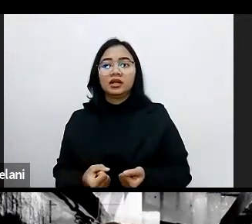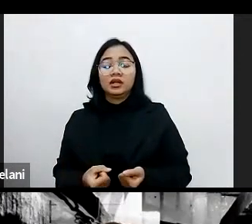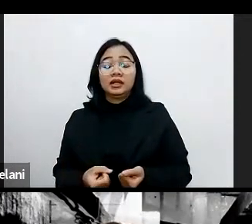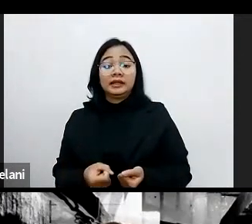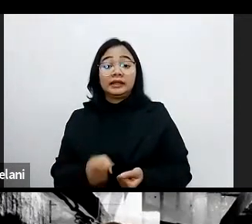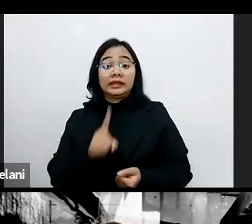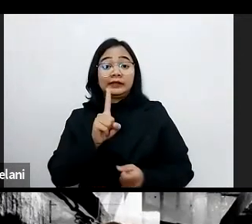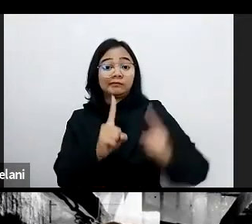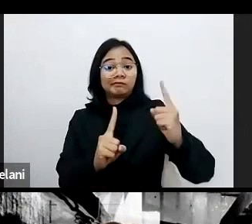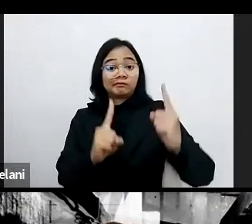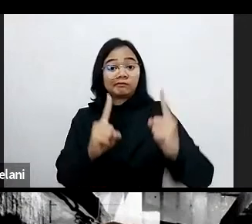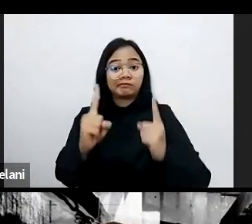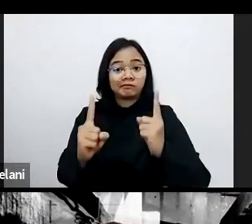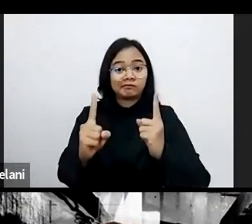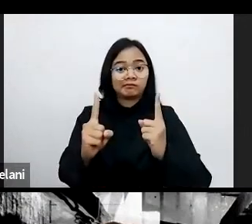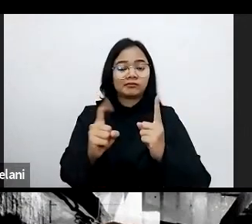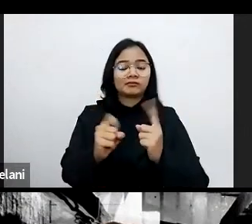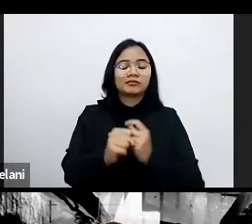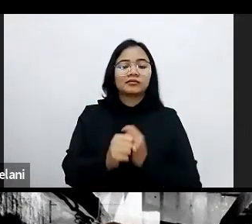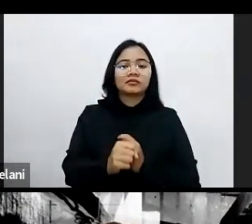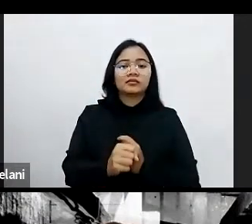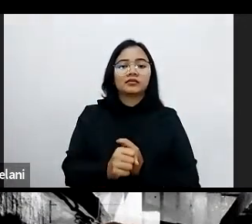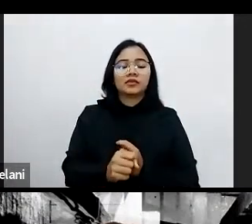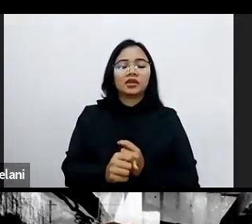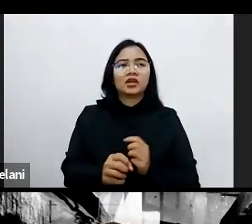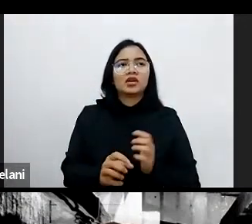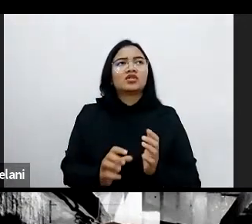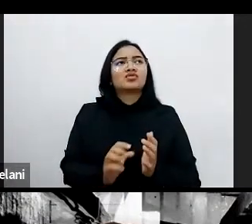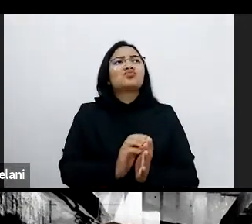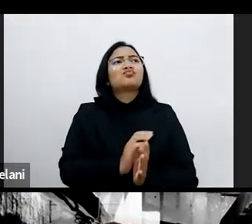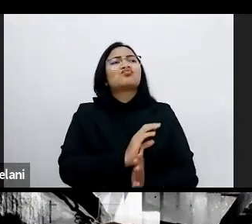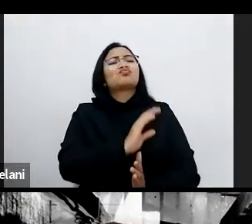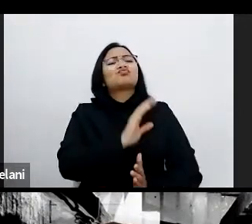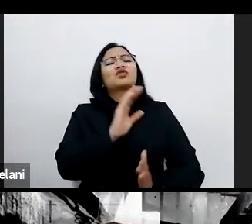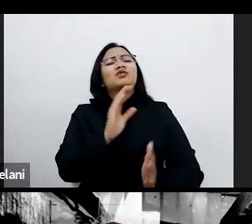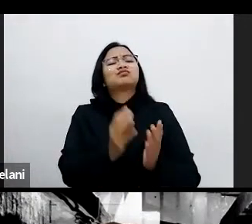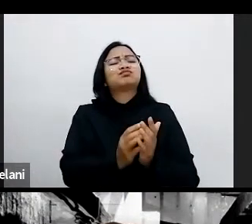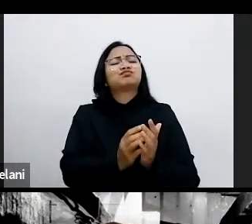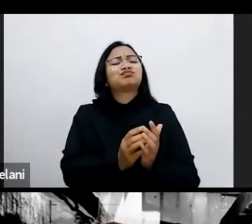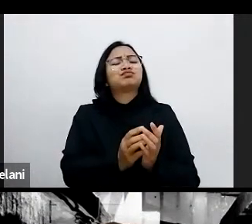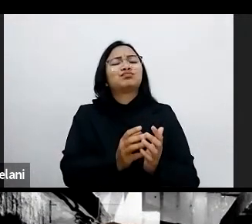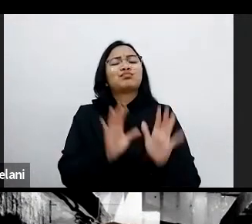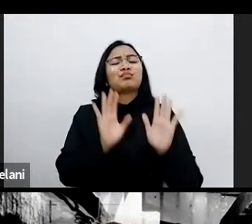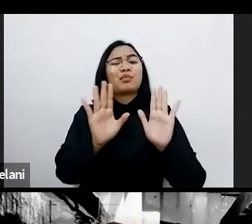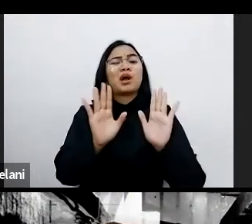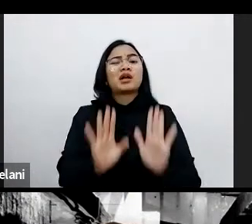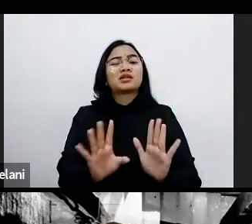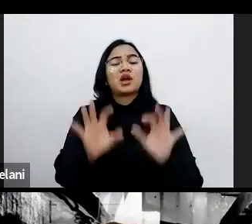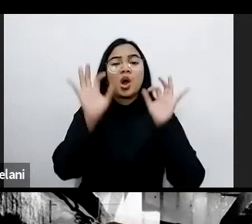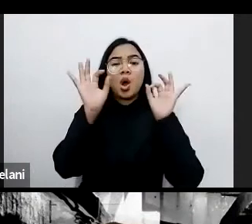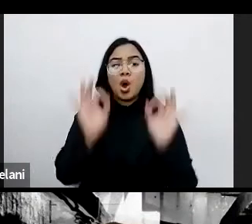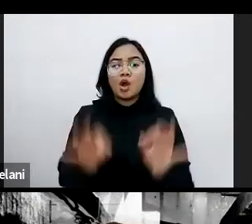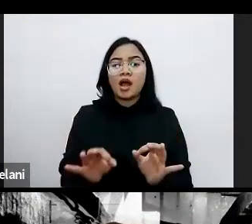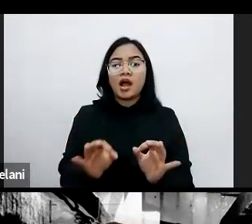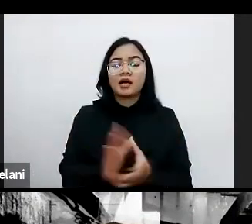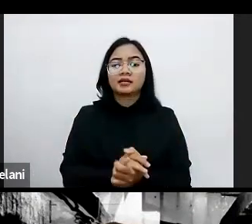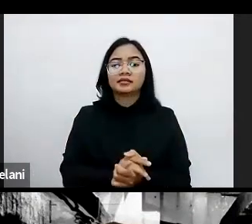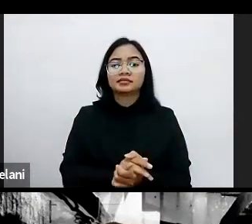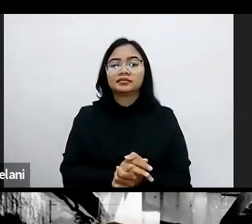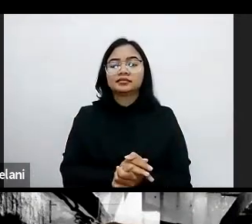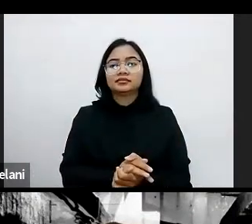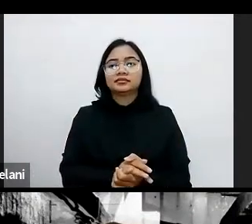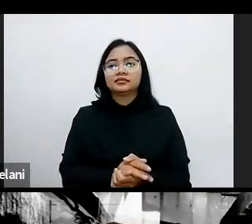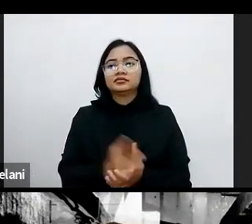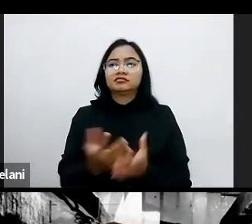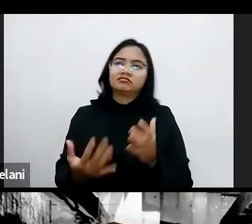mungkin dari sekian ribu orang yang bergabung di situ dan sekian ribu, saya kira menjelang 1000 ya,